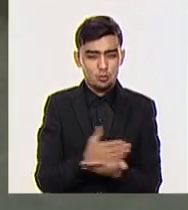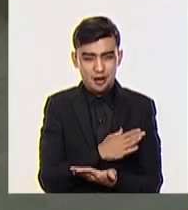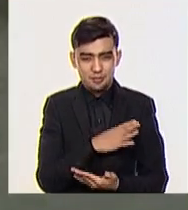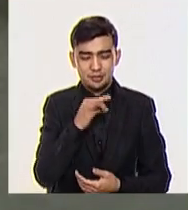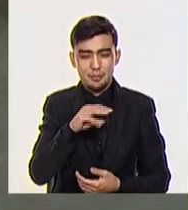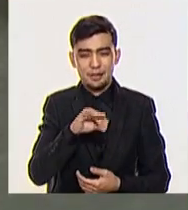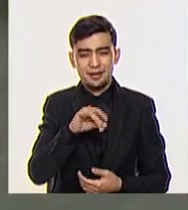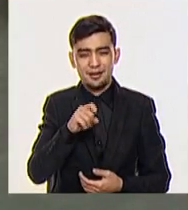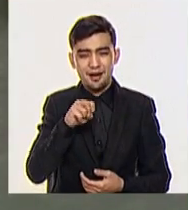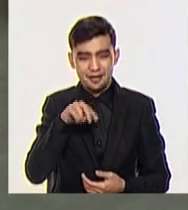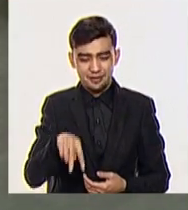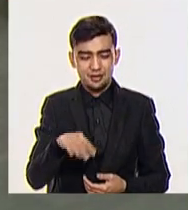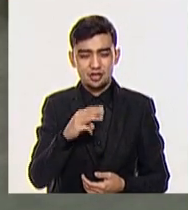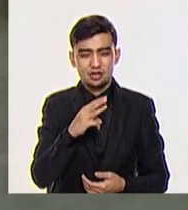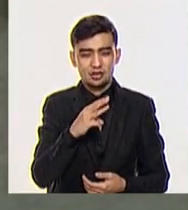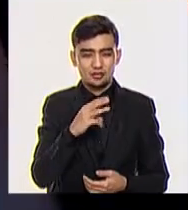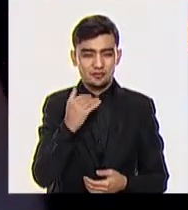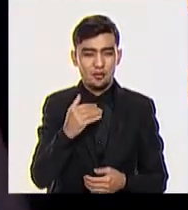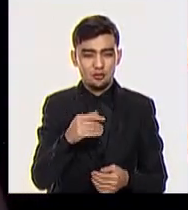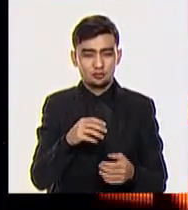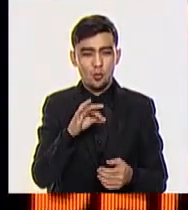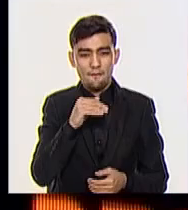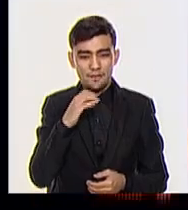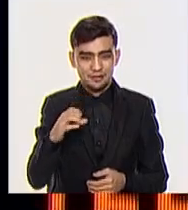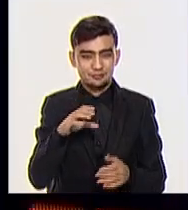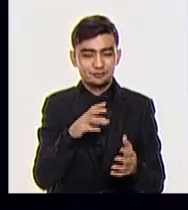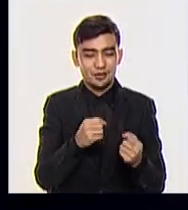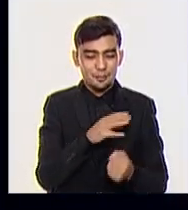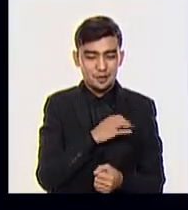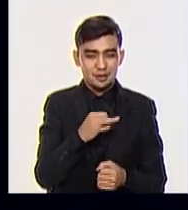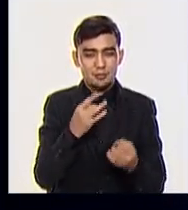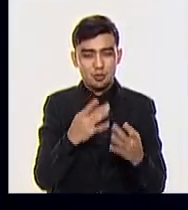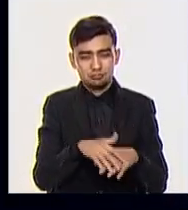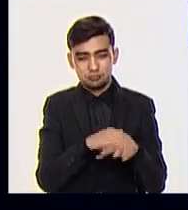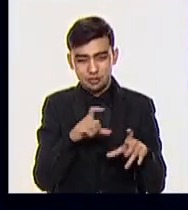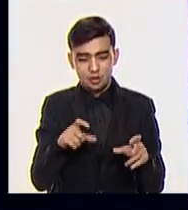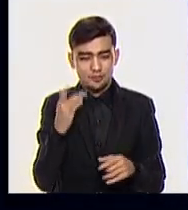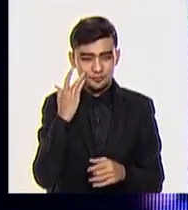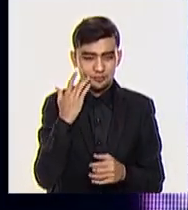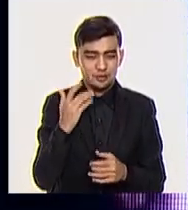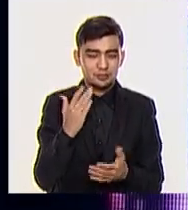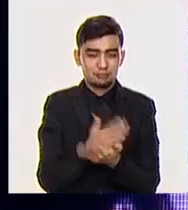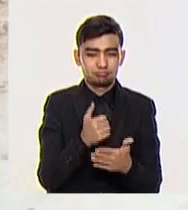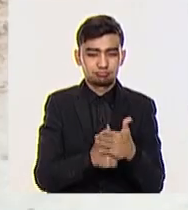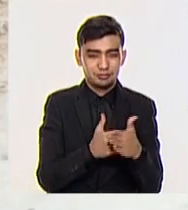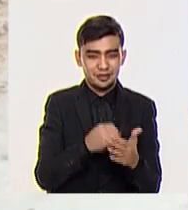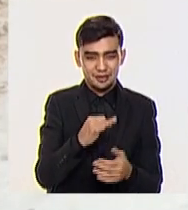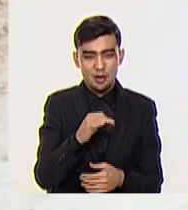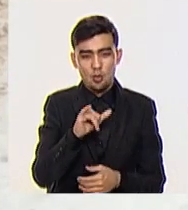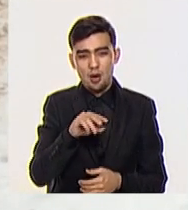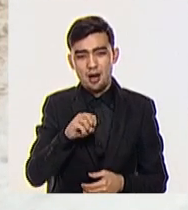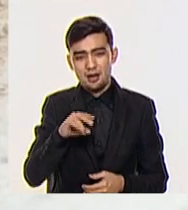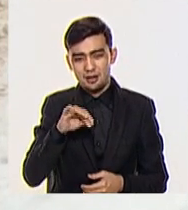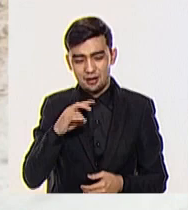Михаил Саакашвилидің кеңесін алған Әлтаев қарапайым халық оппозициялық үкіметті жасақтауға барынша атсалысатынына сенімді. Ал саясаткер Уәлихан